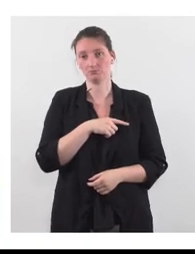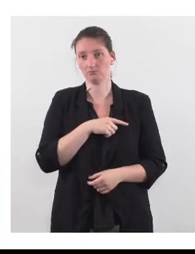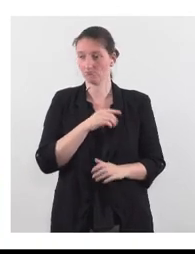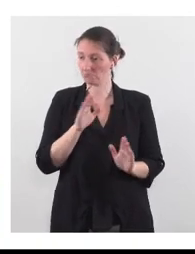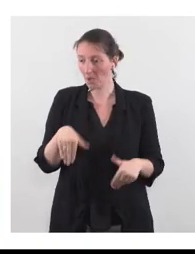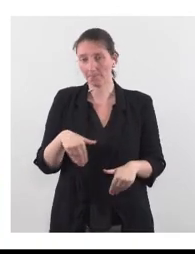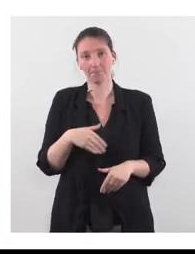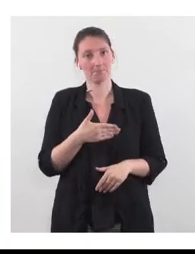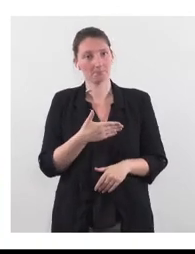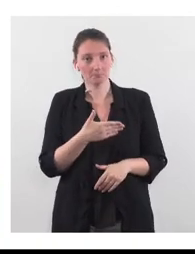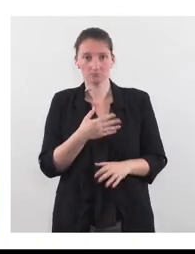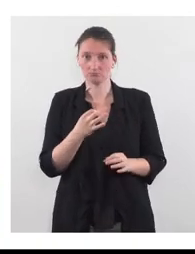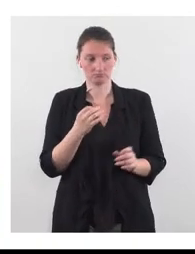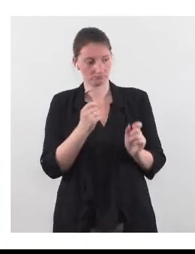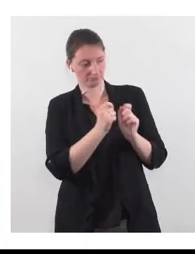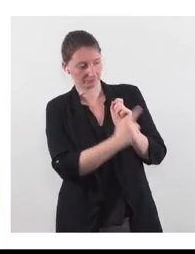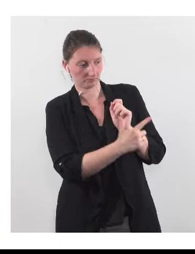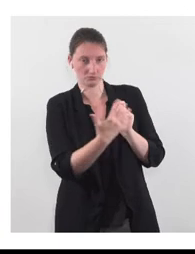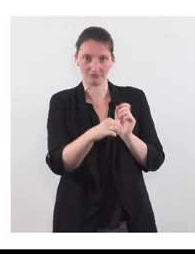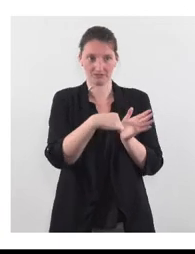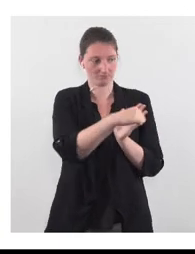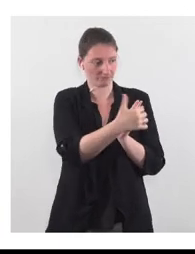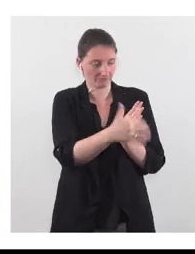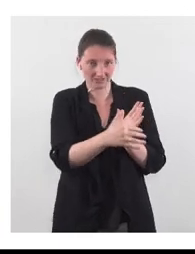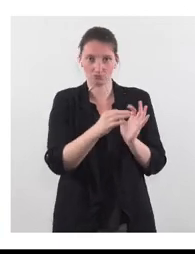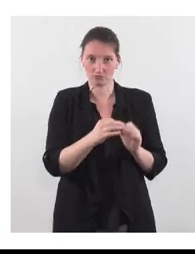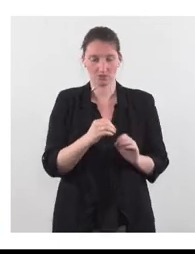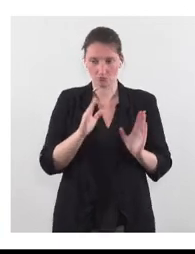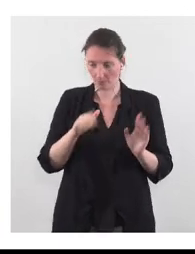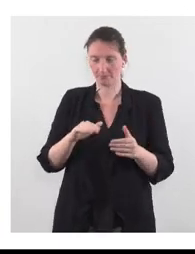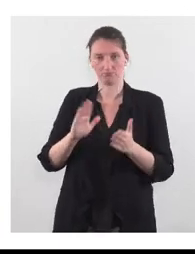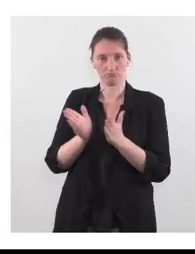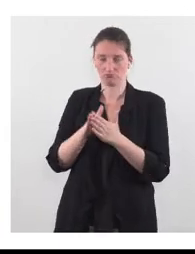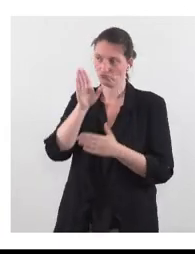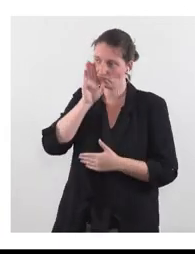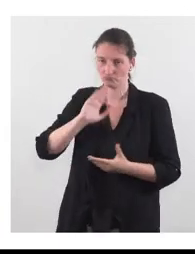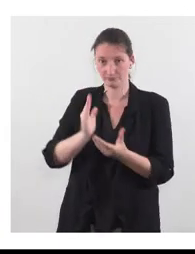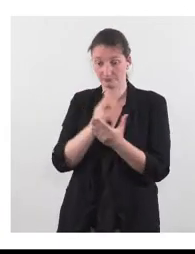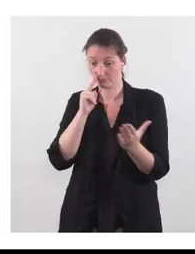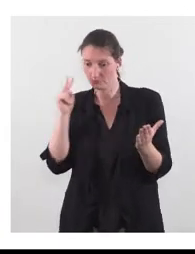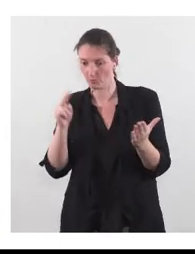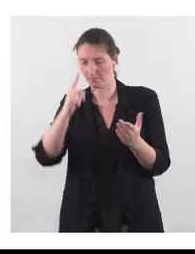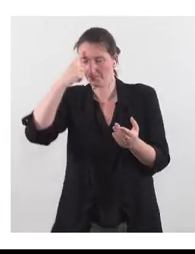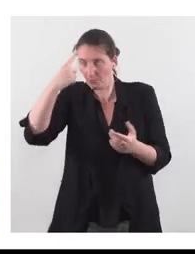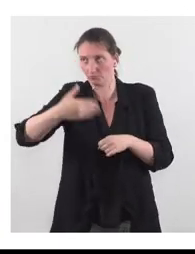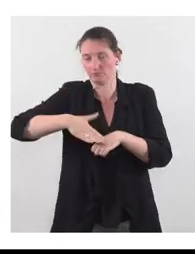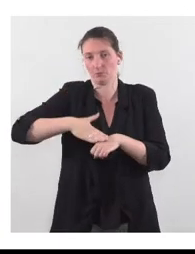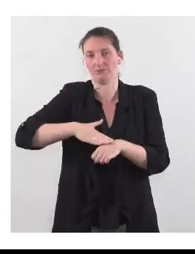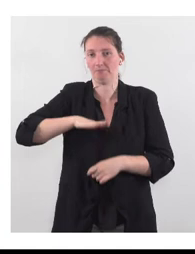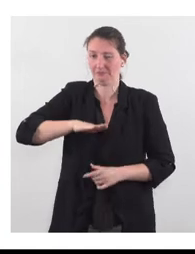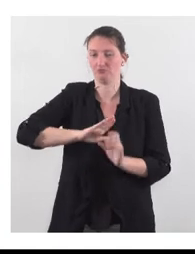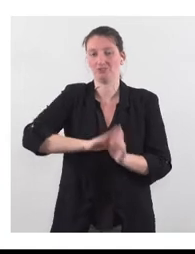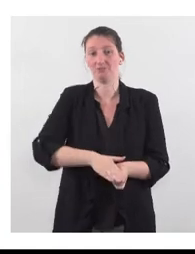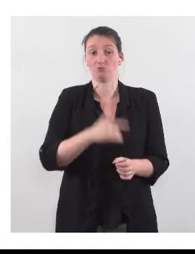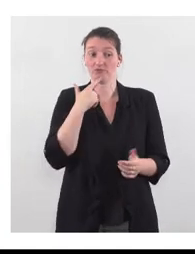Même si la personne avait payé la compensation qui avait été demandée. C'est donc un cas tout à fait